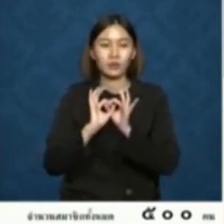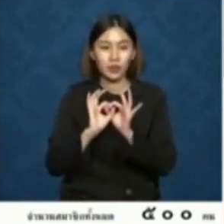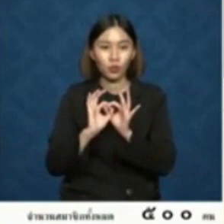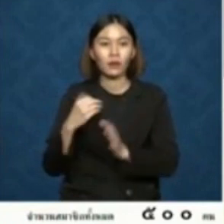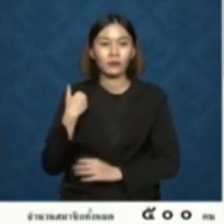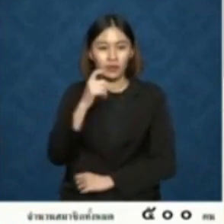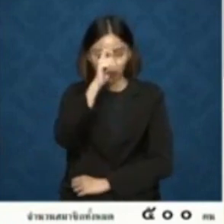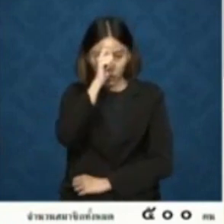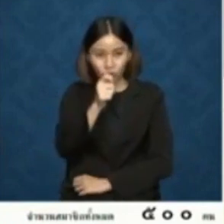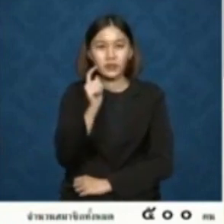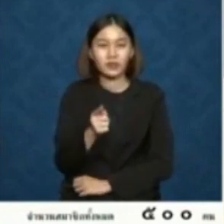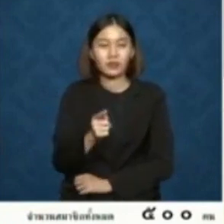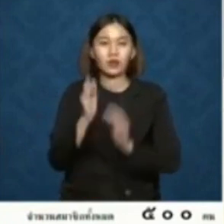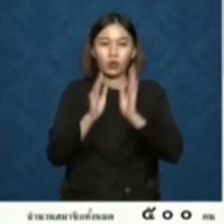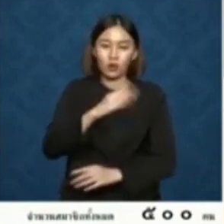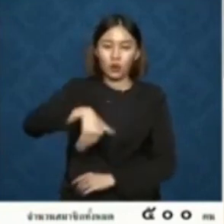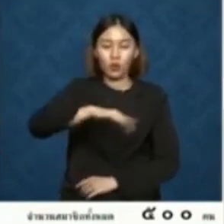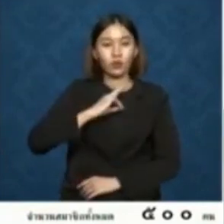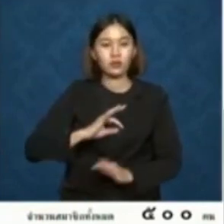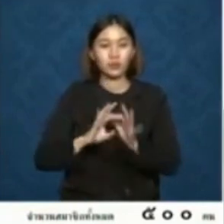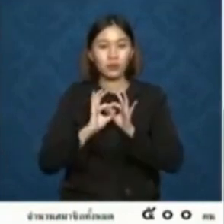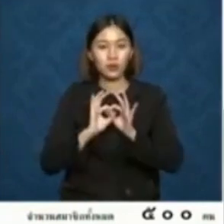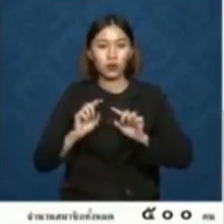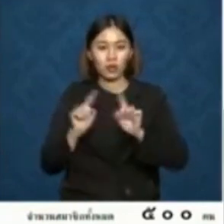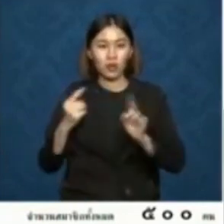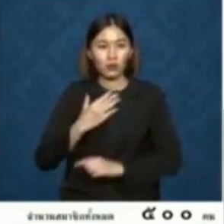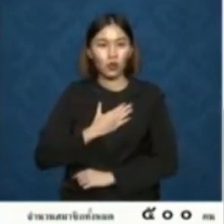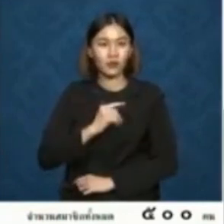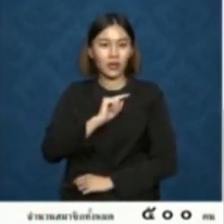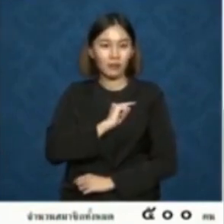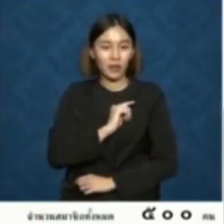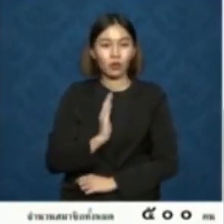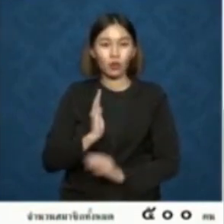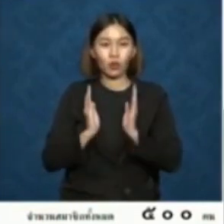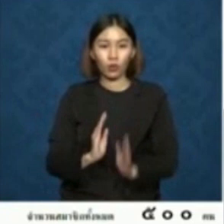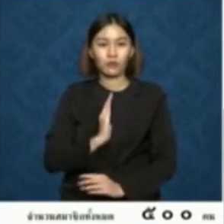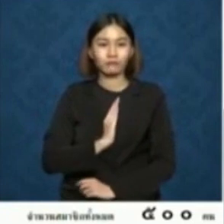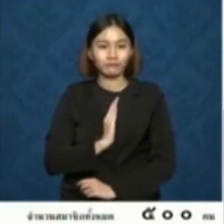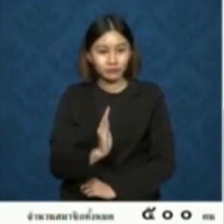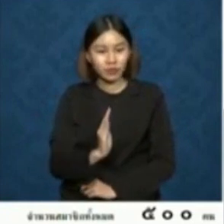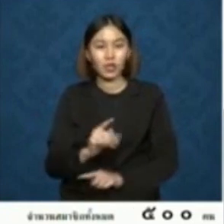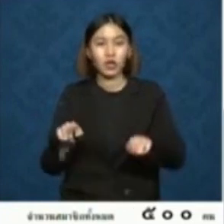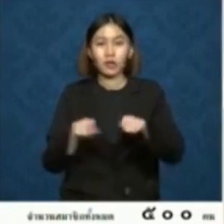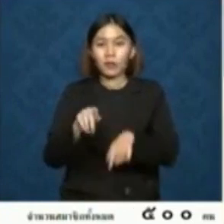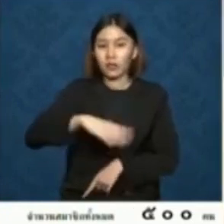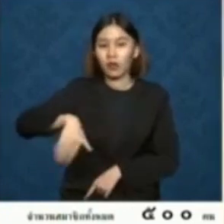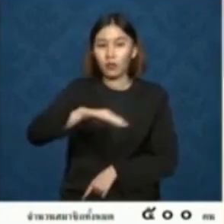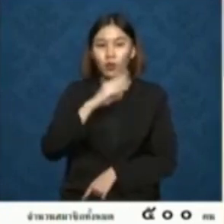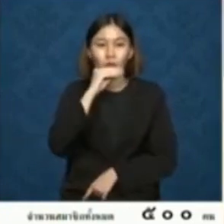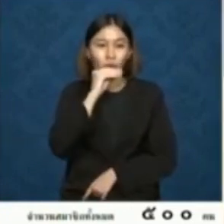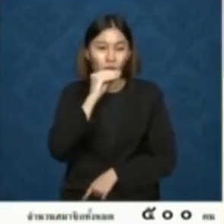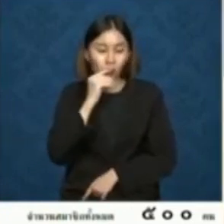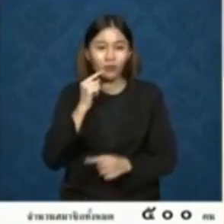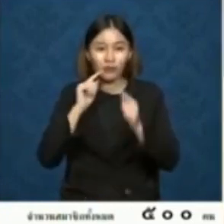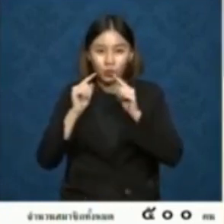ครับเรียนด้วยความเคารพจริงๆว่าทุกคนมีความเป็นห่วงแต่ผมเนี่ยมาในฐานะคนกลางนะครับอย่างที่หลายท่านพูดไปสม